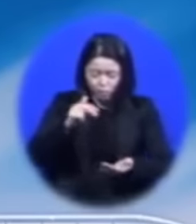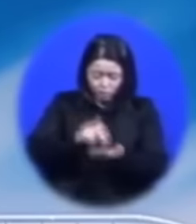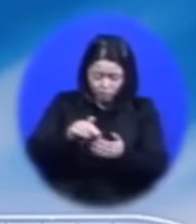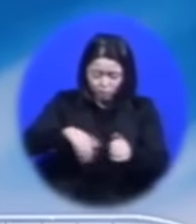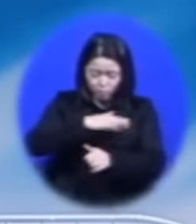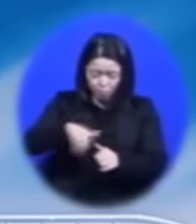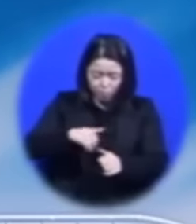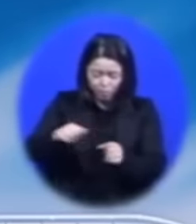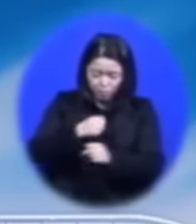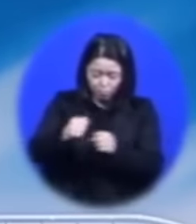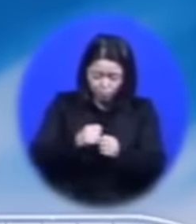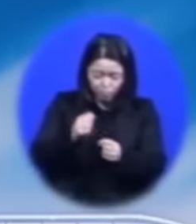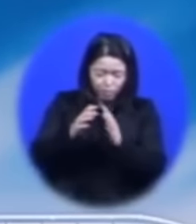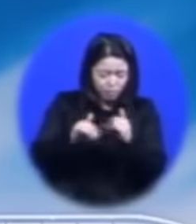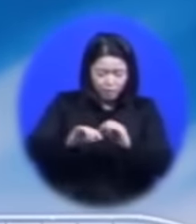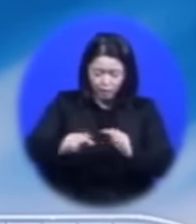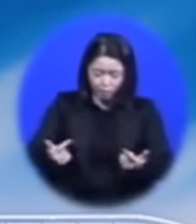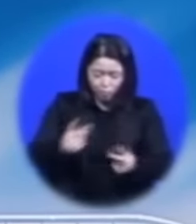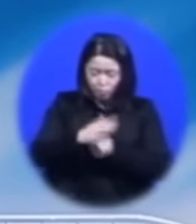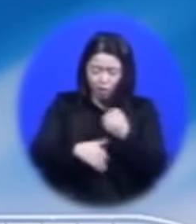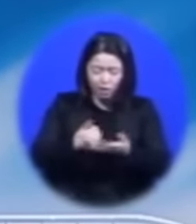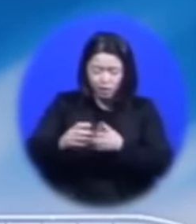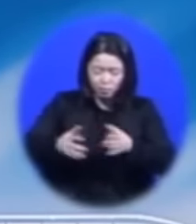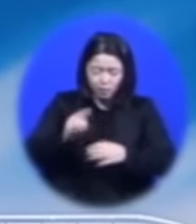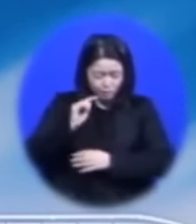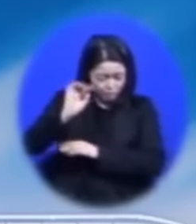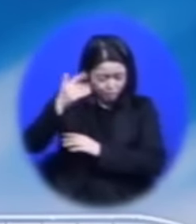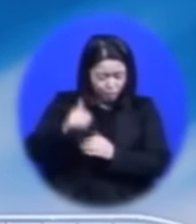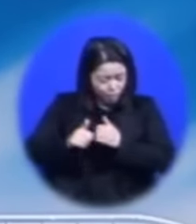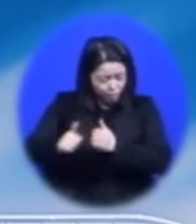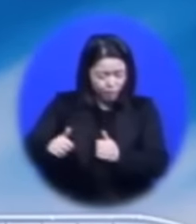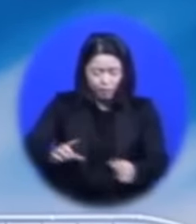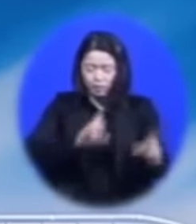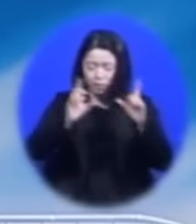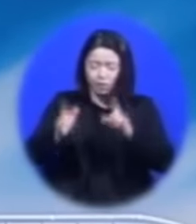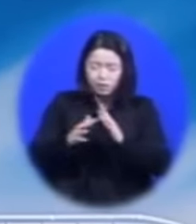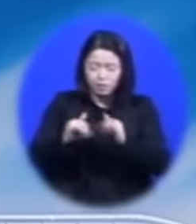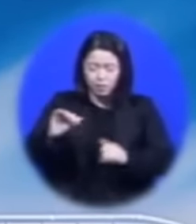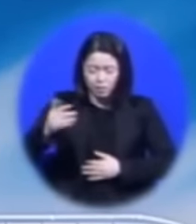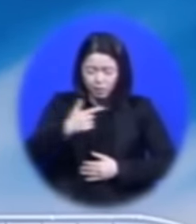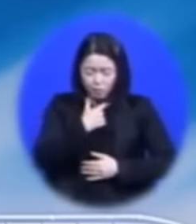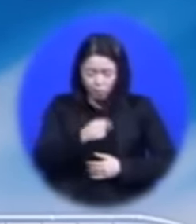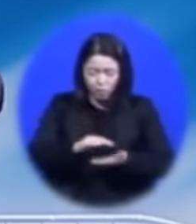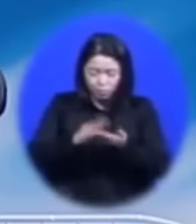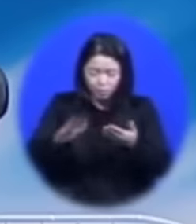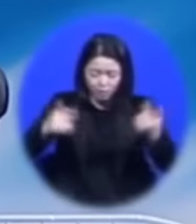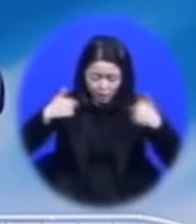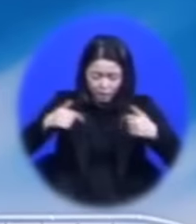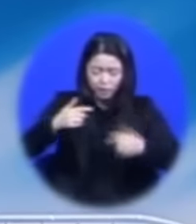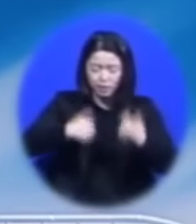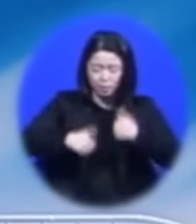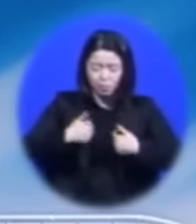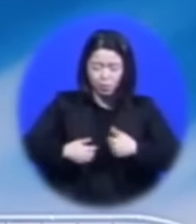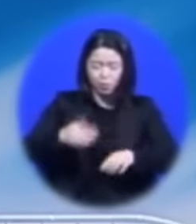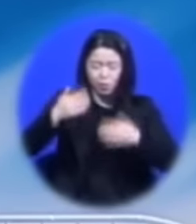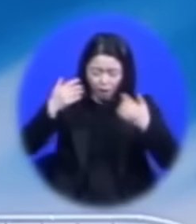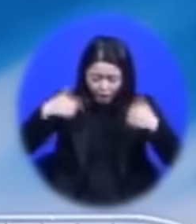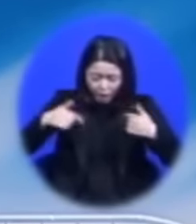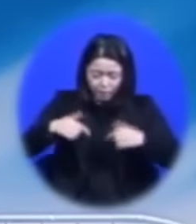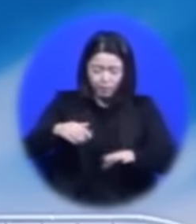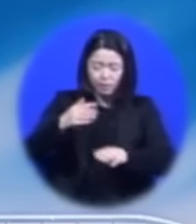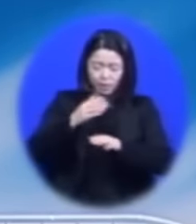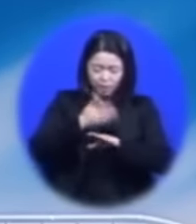의해 묶이는 자가 아니고 하나님의 나라 영광을 따라 사는 자가 되기를 원합니다. 항상 기뻐하고 범사에